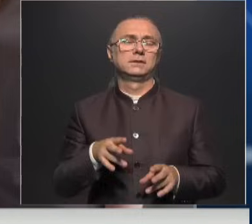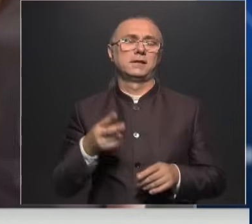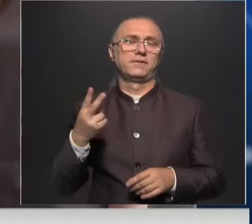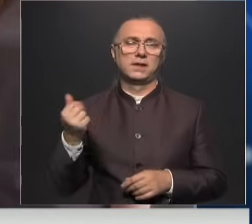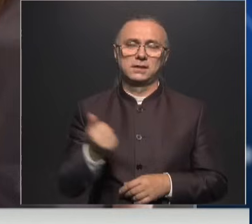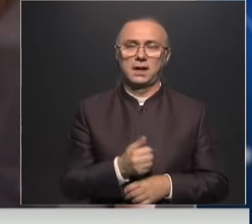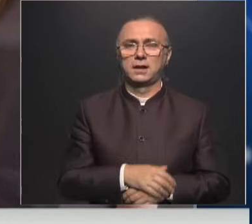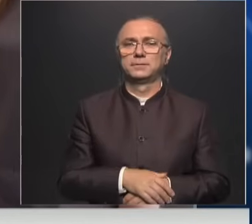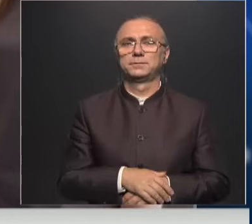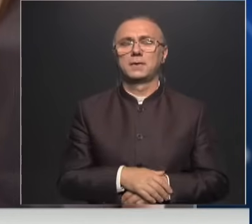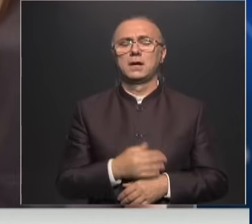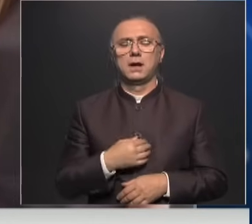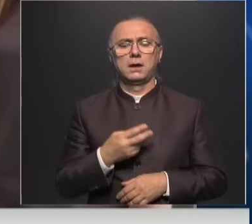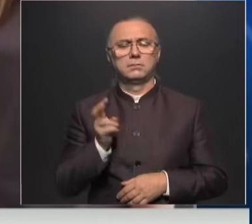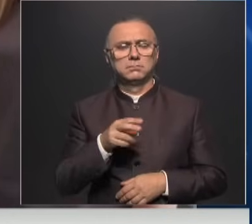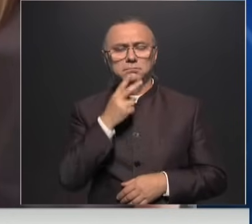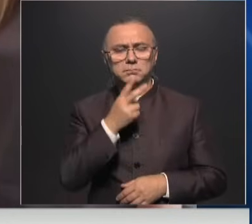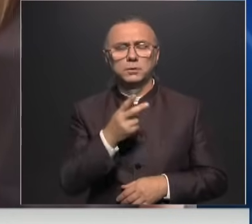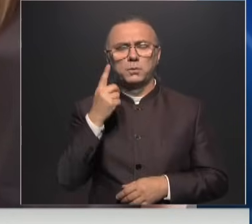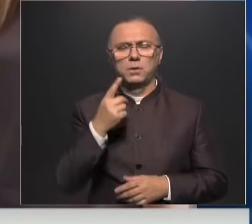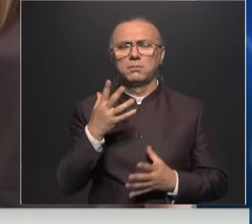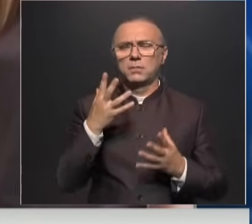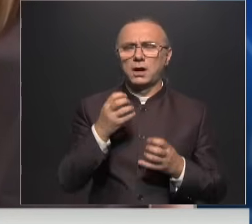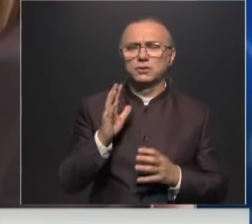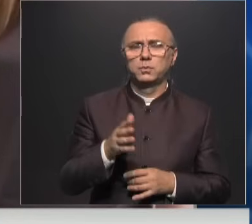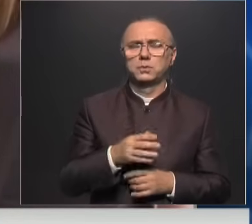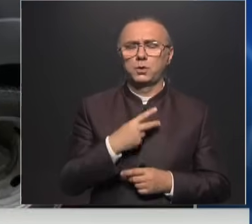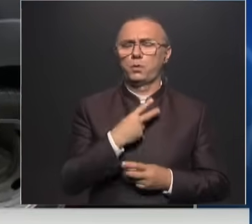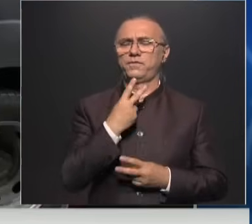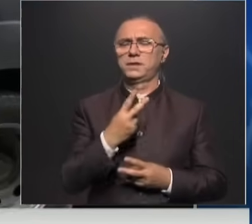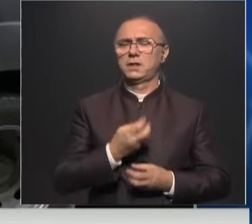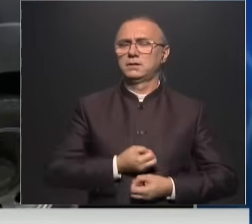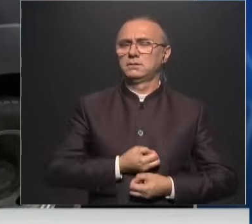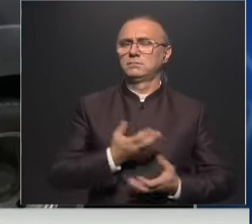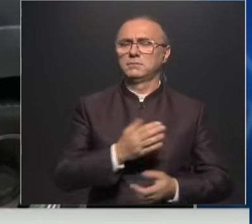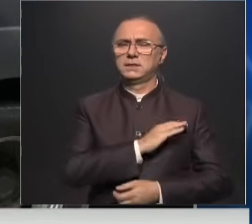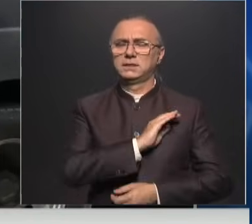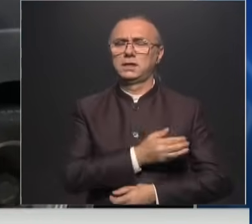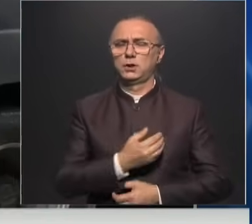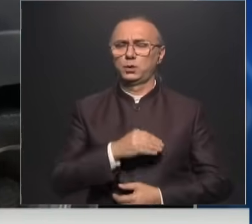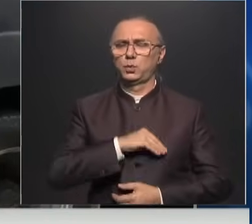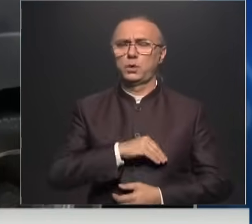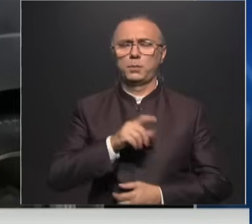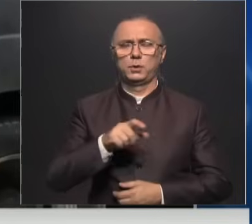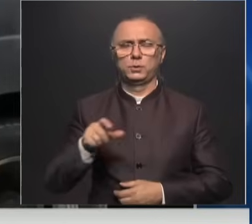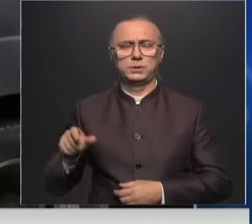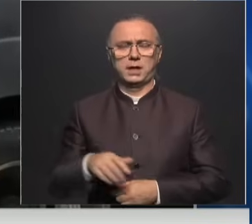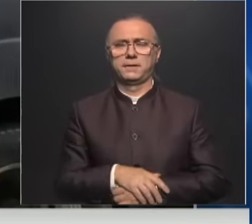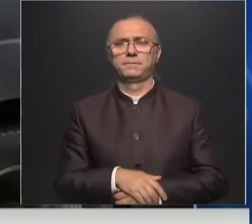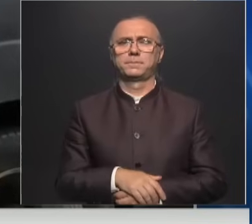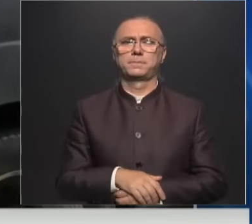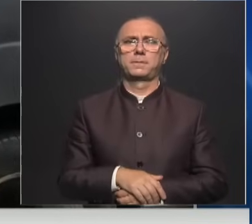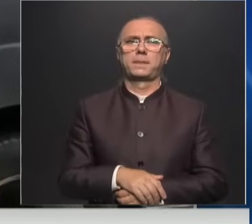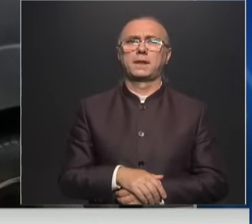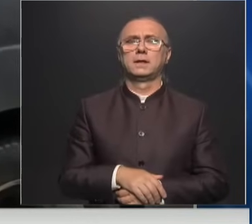мрак, но увидел свет, увидел сильных духом людей, рассказывает Никита. Другой волонтер, Марина, родом с Дальнего Востока.